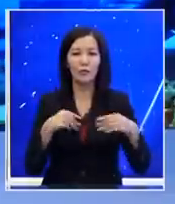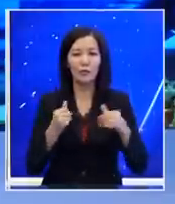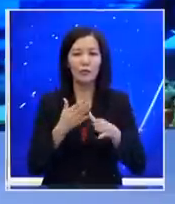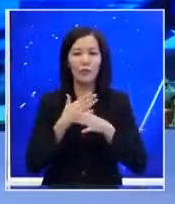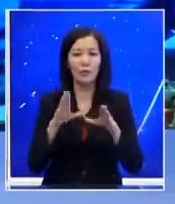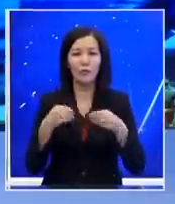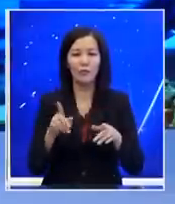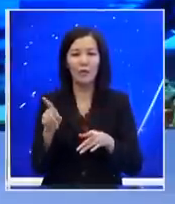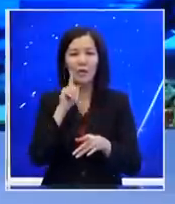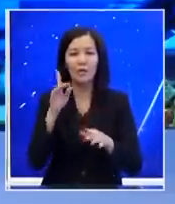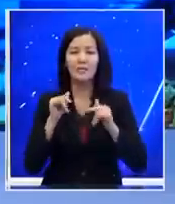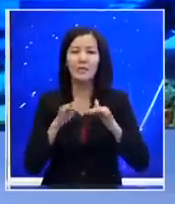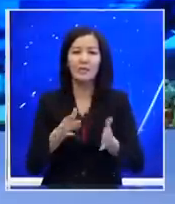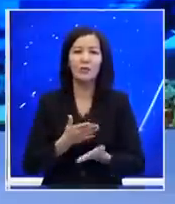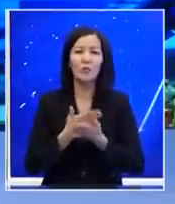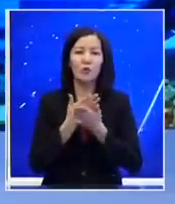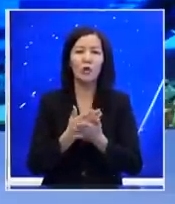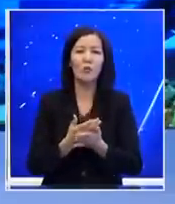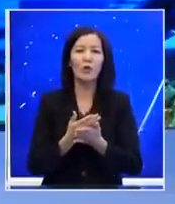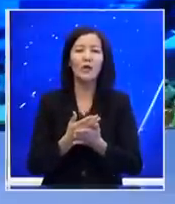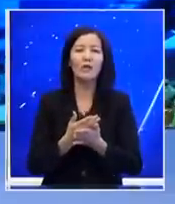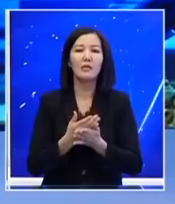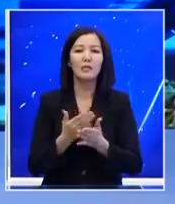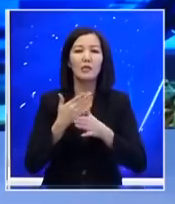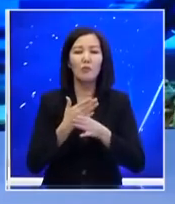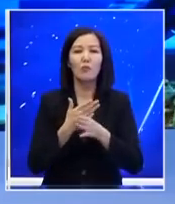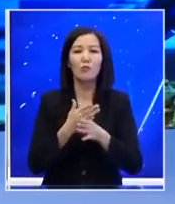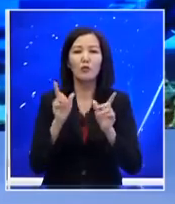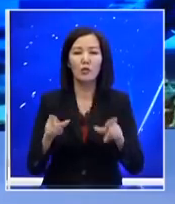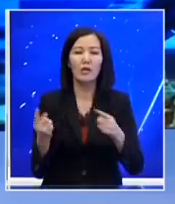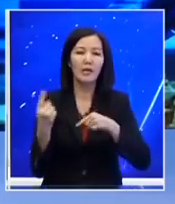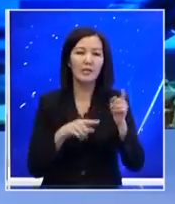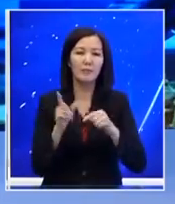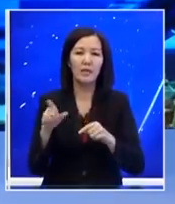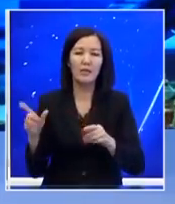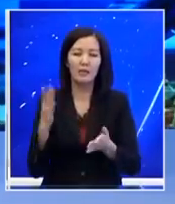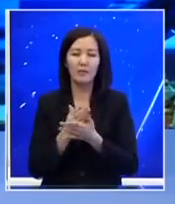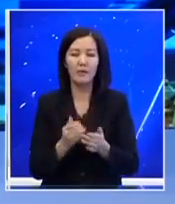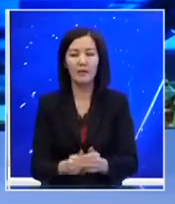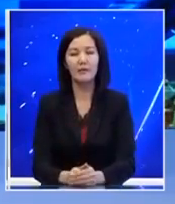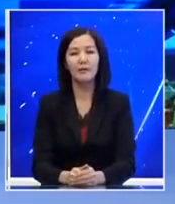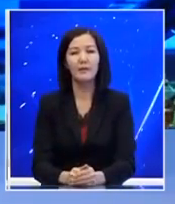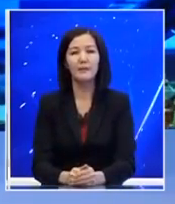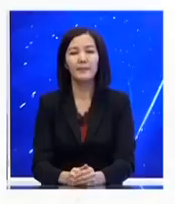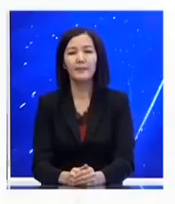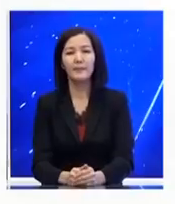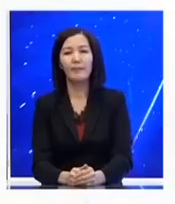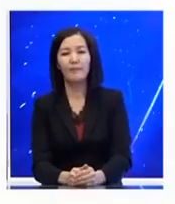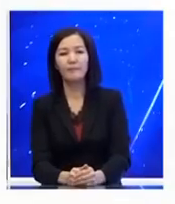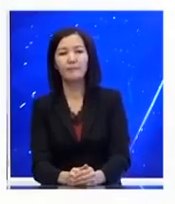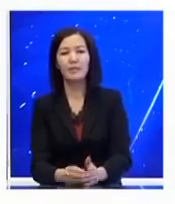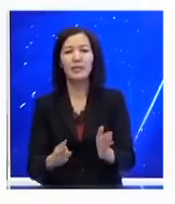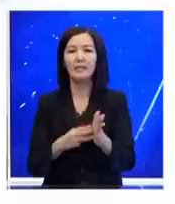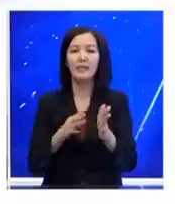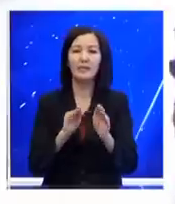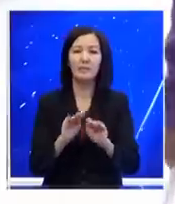отбасына көмек көрсетіпті. Жастар ісіне қолдау танытып, демеу болып жүрген кәсіпкерлер де жоқ емес. 8